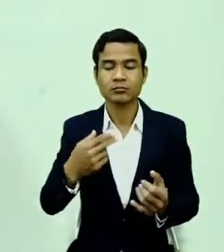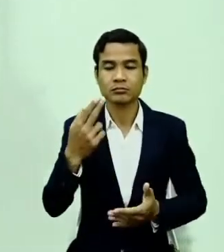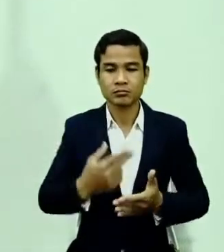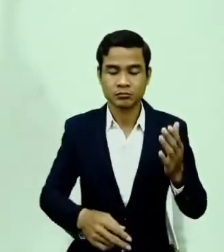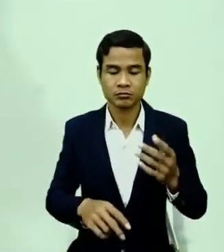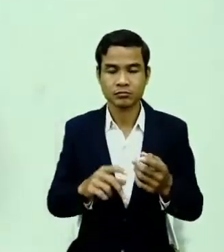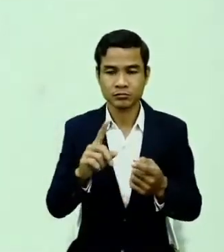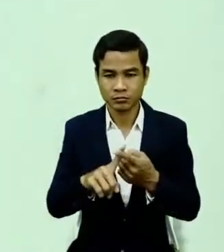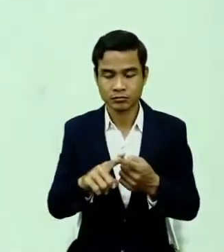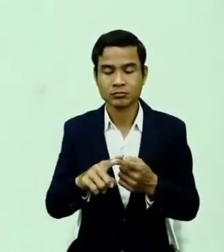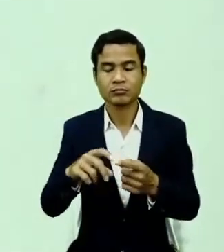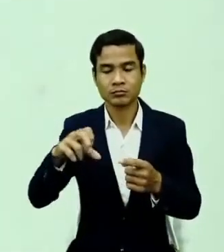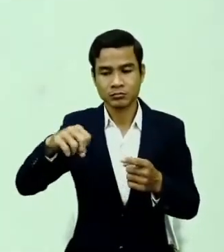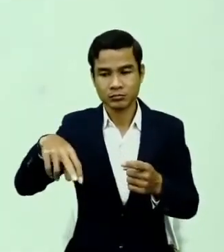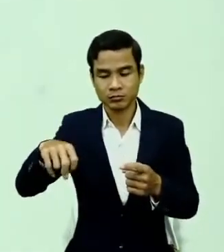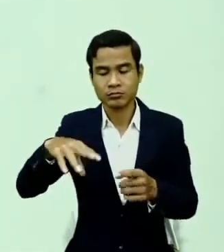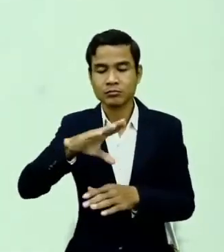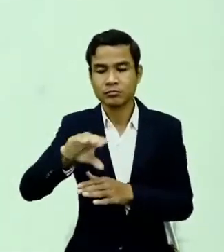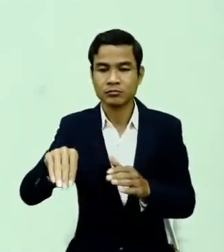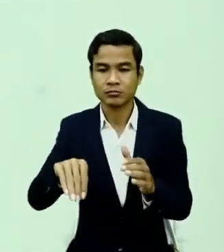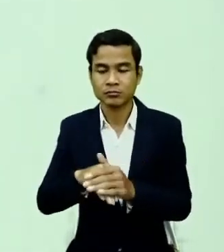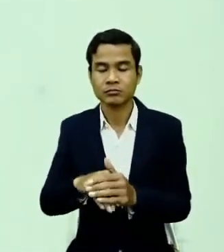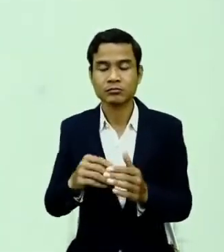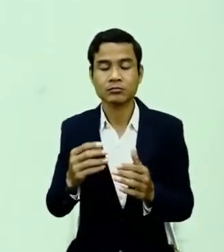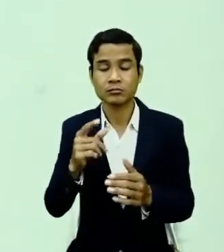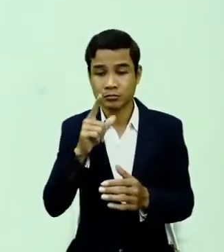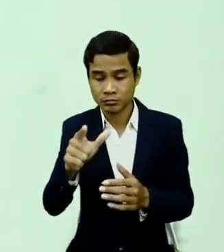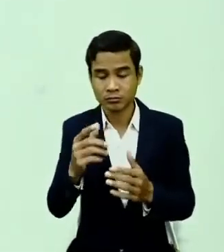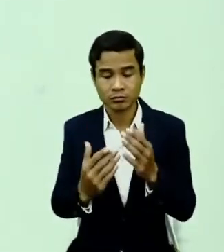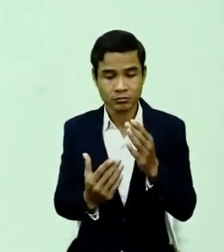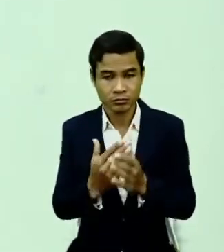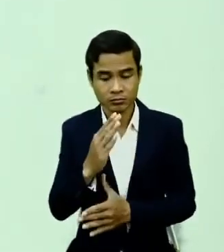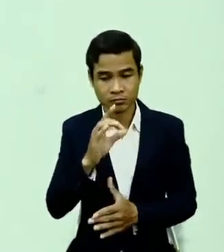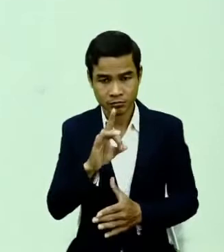តម្រូវការទាំងអស់ជាសិទ្ធមែនឬទេ